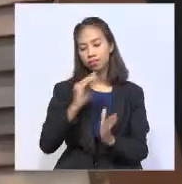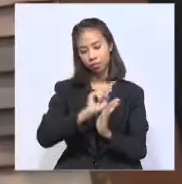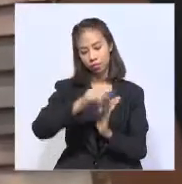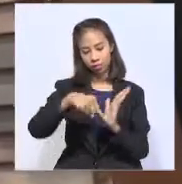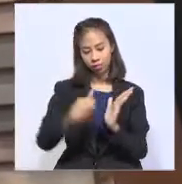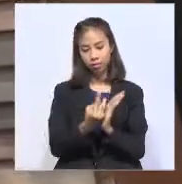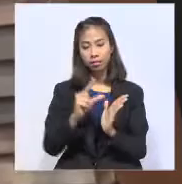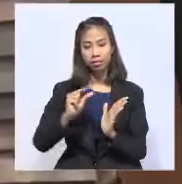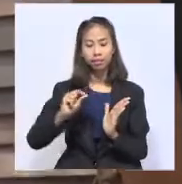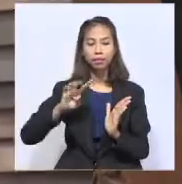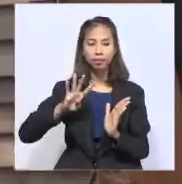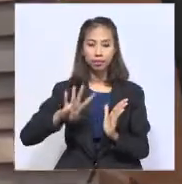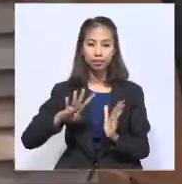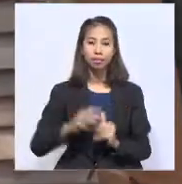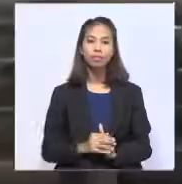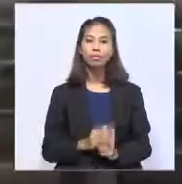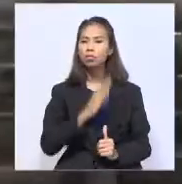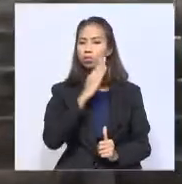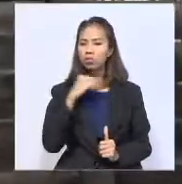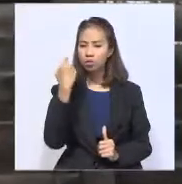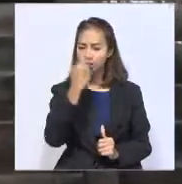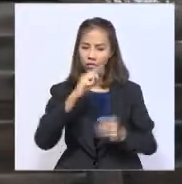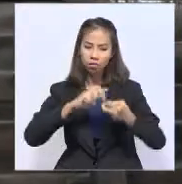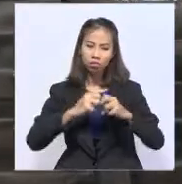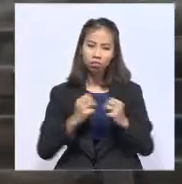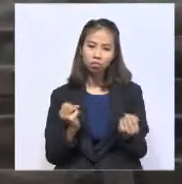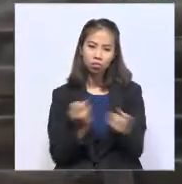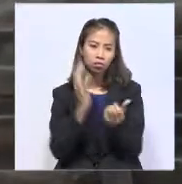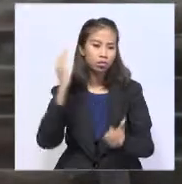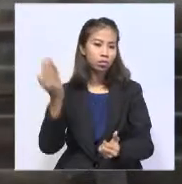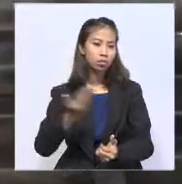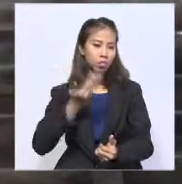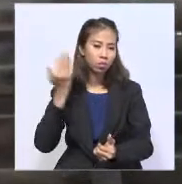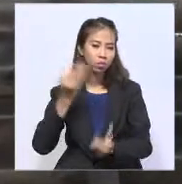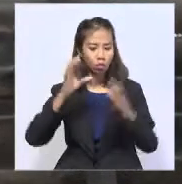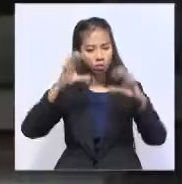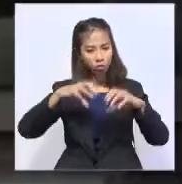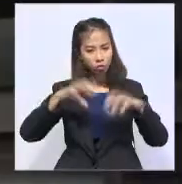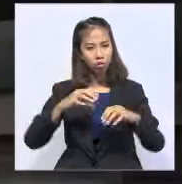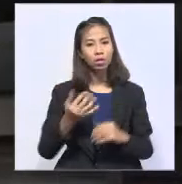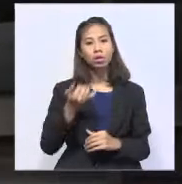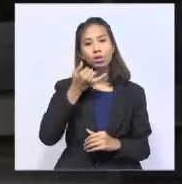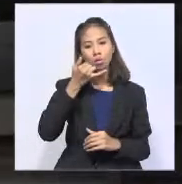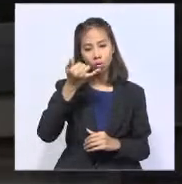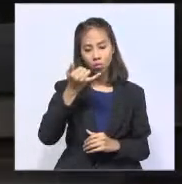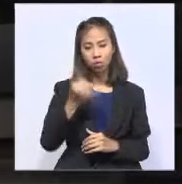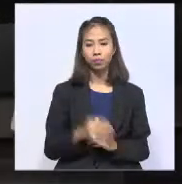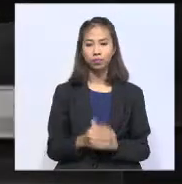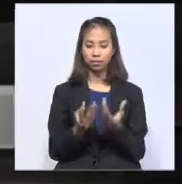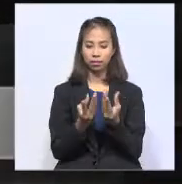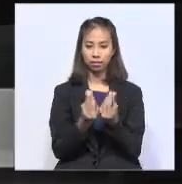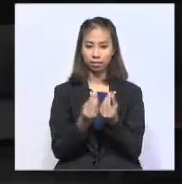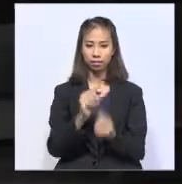24ชั่วโมงและสำหรับคุณผู้ชมนะคะที่ได้รับความเดือดร้อนจากพายุฤดูร้อนสามารถติดต่อได้นะคะที่สายด่วนนิร